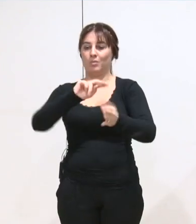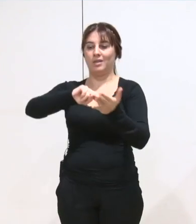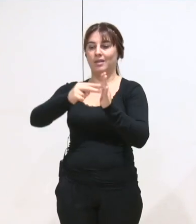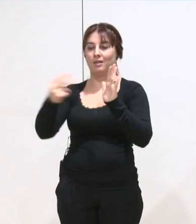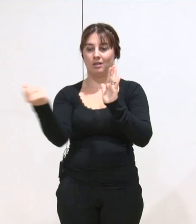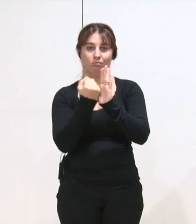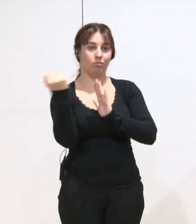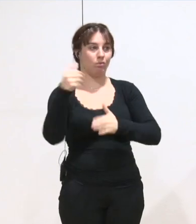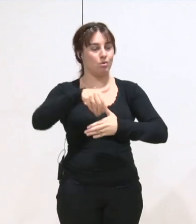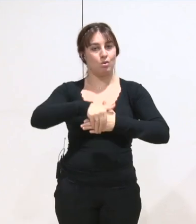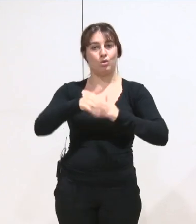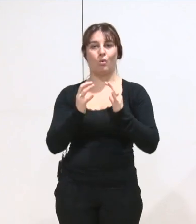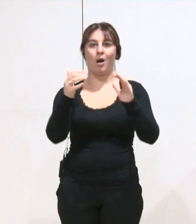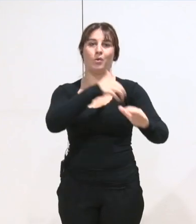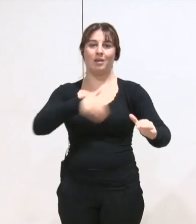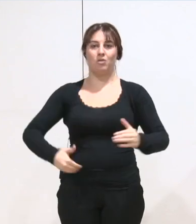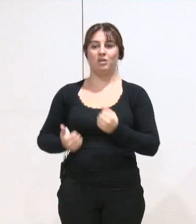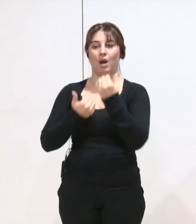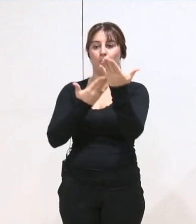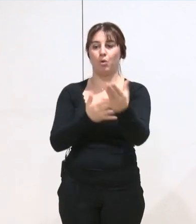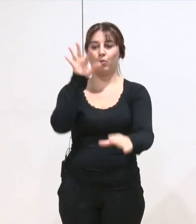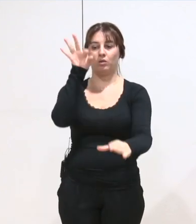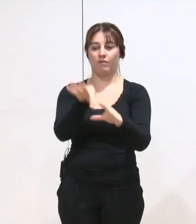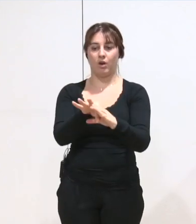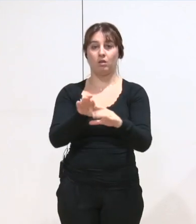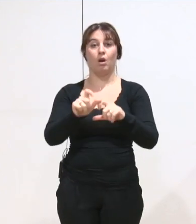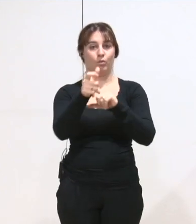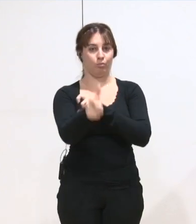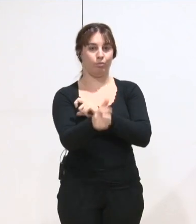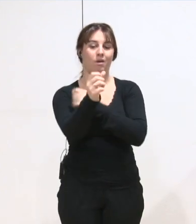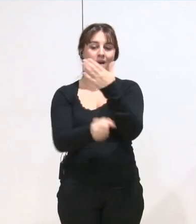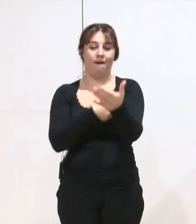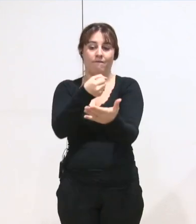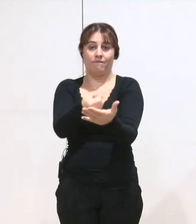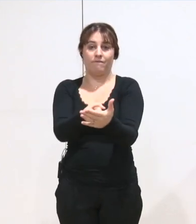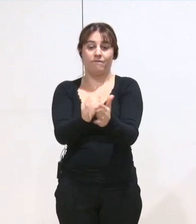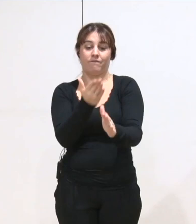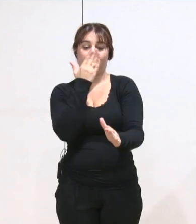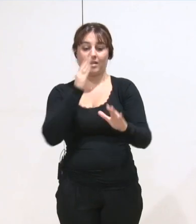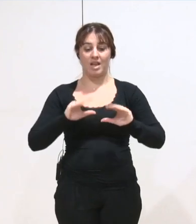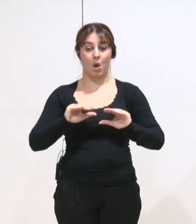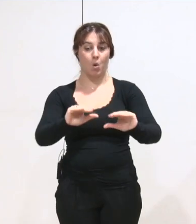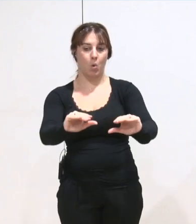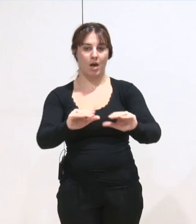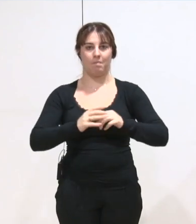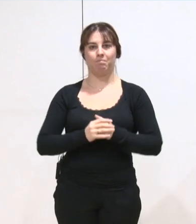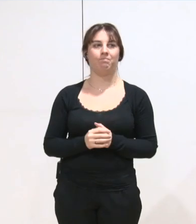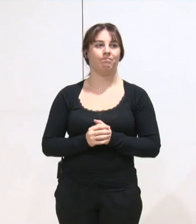œuvre ce soir en conseil municipal pour une mise en œuvre d'ici la fin de l'année. Merci.